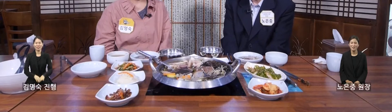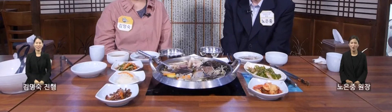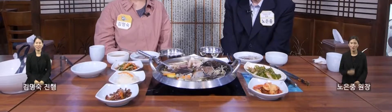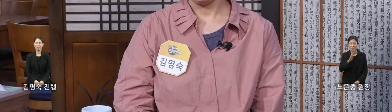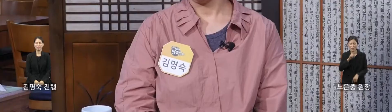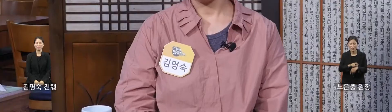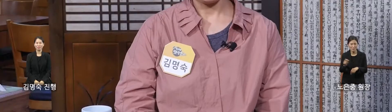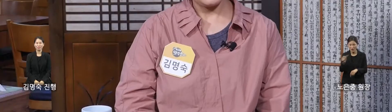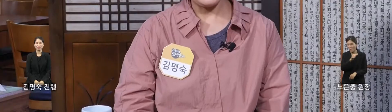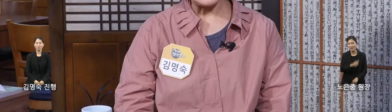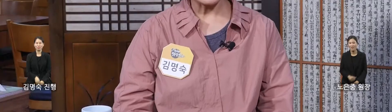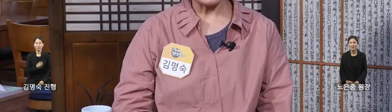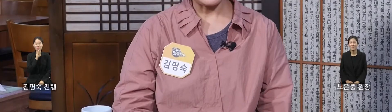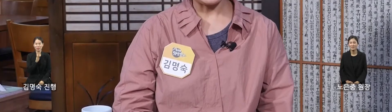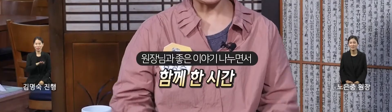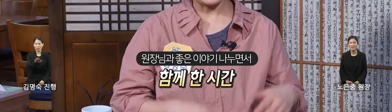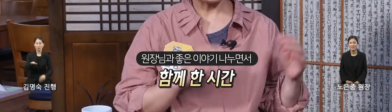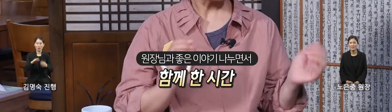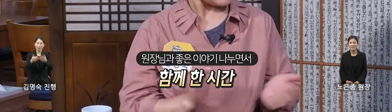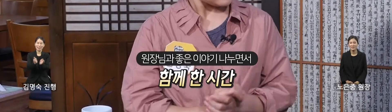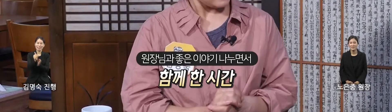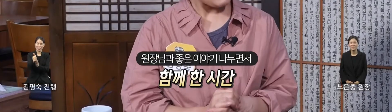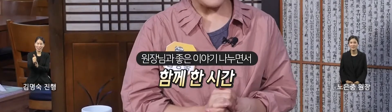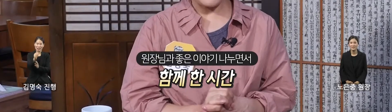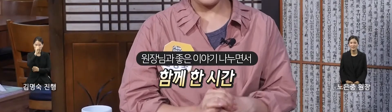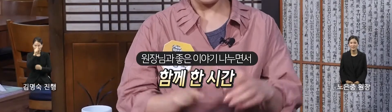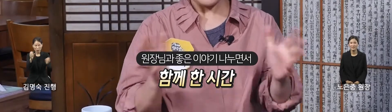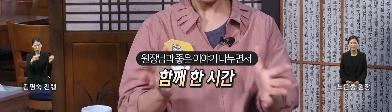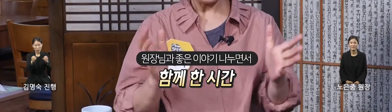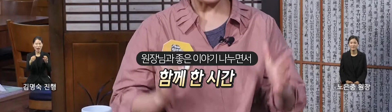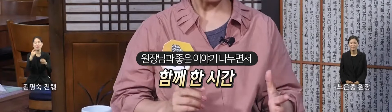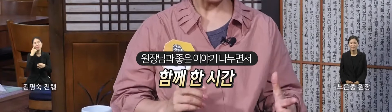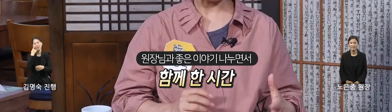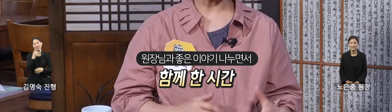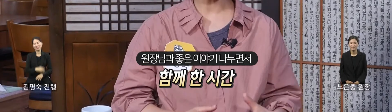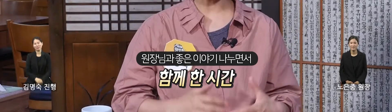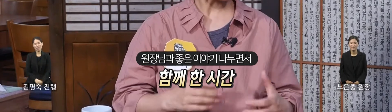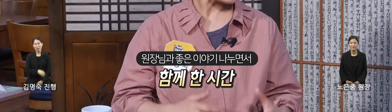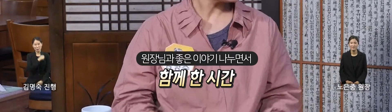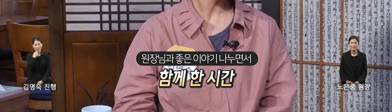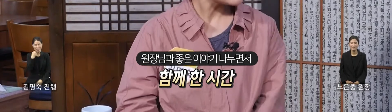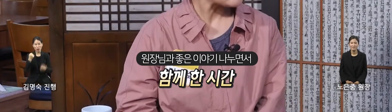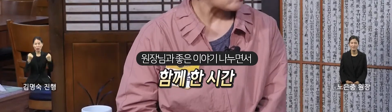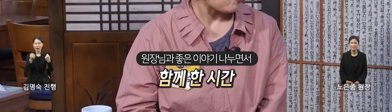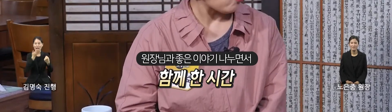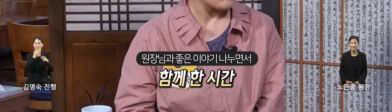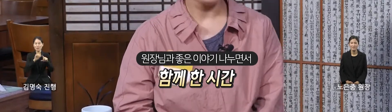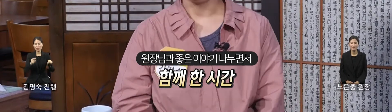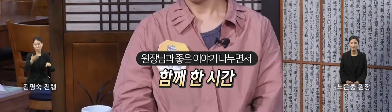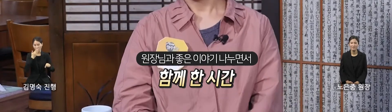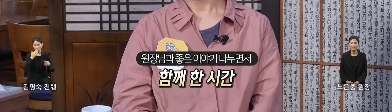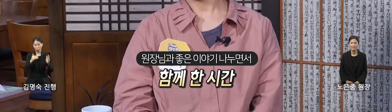갔네요. 네. 그러니까 정말 우리 원장님과 또 이제 좋은 이야기 나누면서 네. 또 이렇게 맛있는 건강한 음식을 또